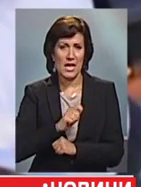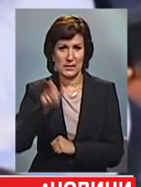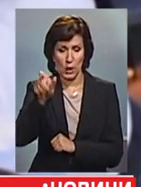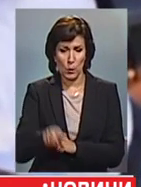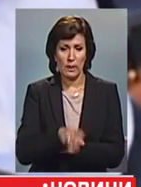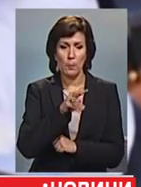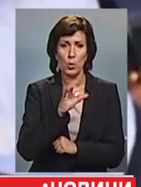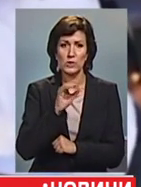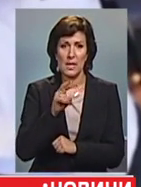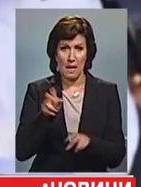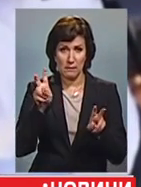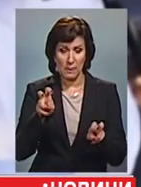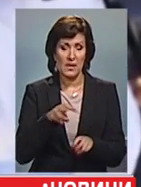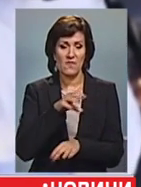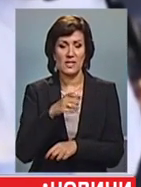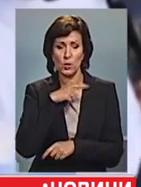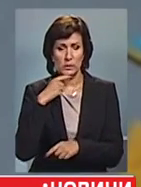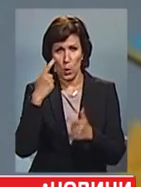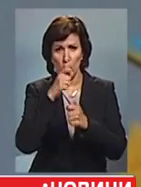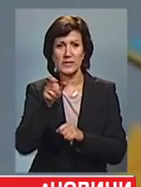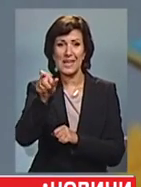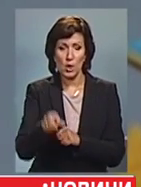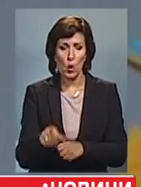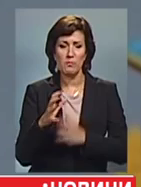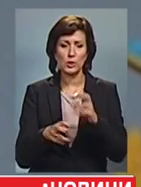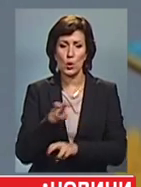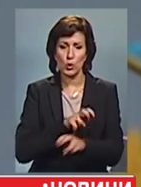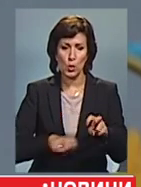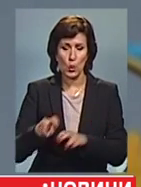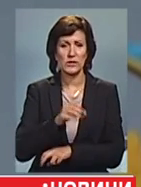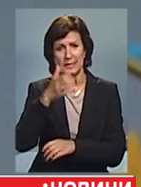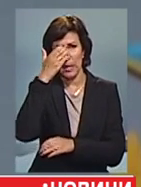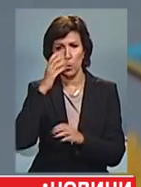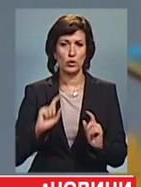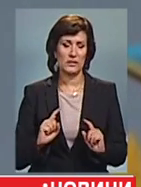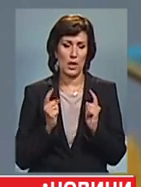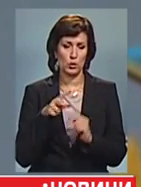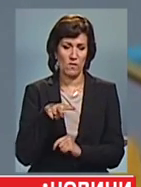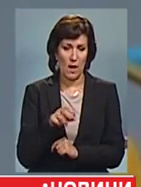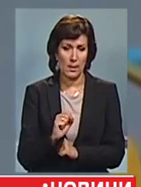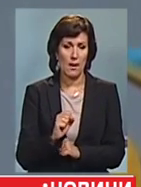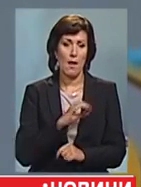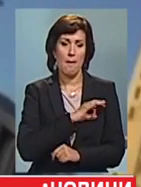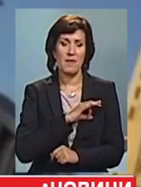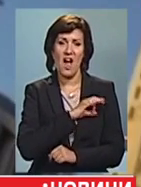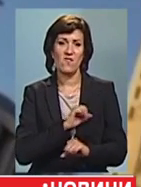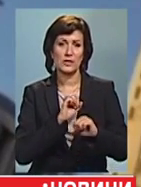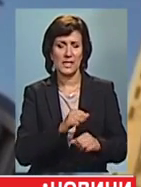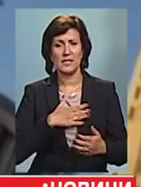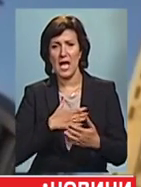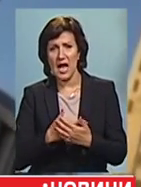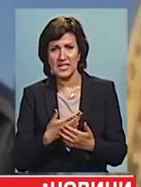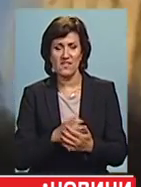руфер «Мустанг». МВС Росії оголосили його в міжнародний розшук і заочно заарештувало. Правозахисники, громадські